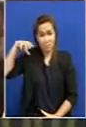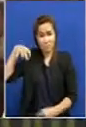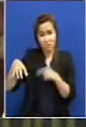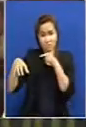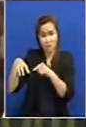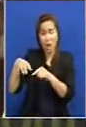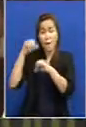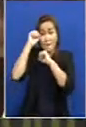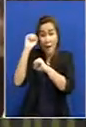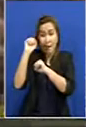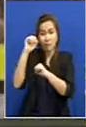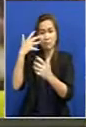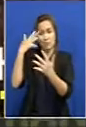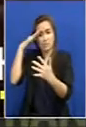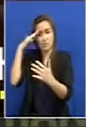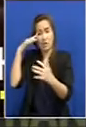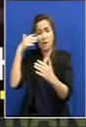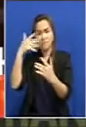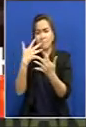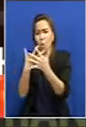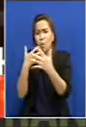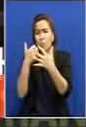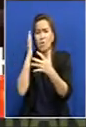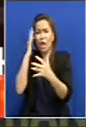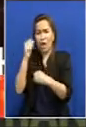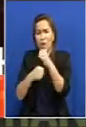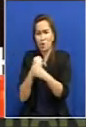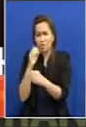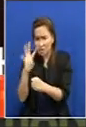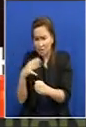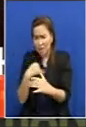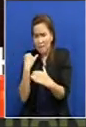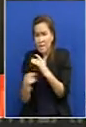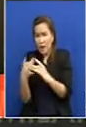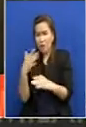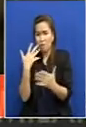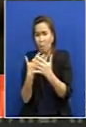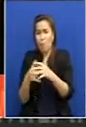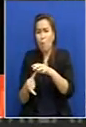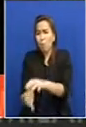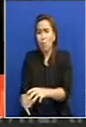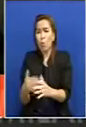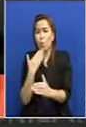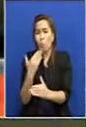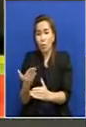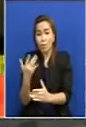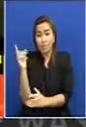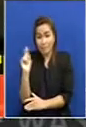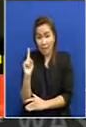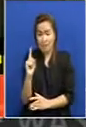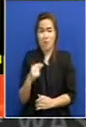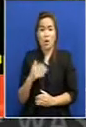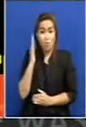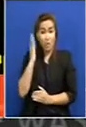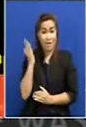จำคุกเด็กชายวัย4ขวบตลอดชีวิตเกิดอะไรขึ้น4ขวบไปทำความผิดอะไรร้ายแรงถึงขนาดนั้นนะคะเป็นเด็กชายอ